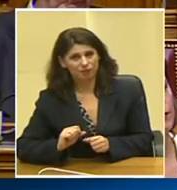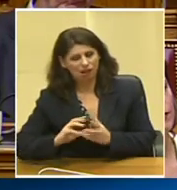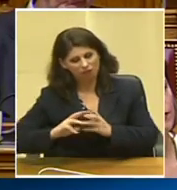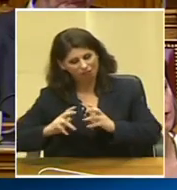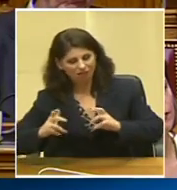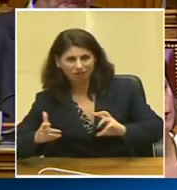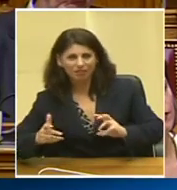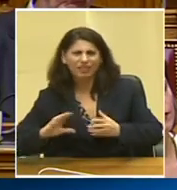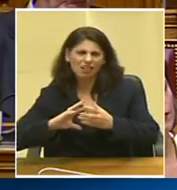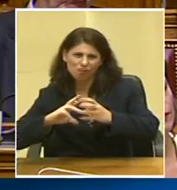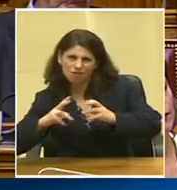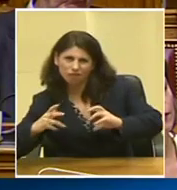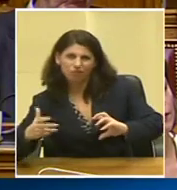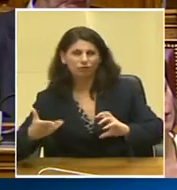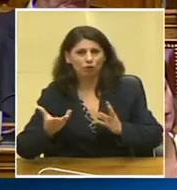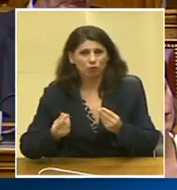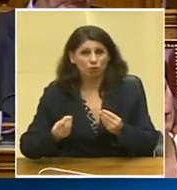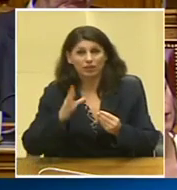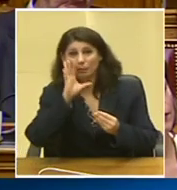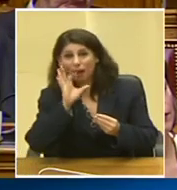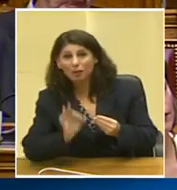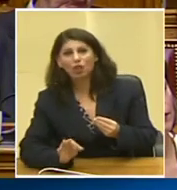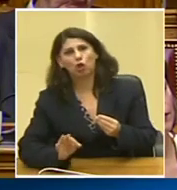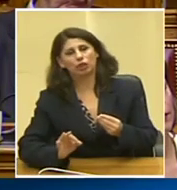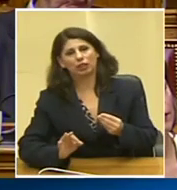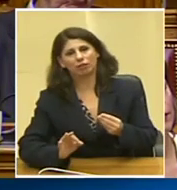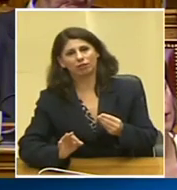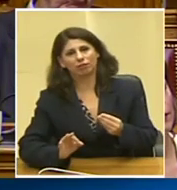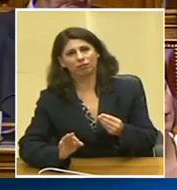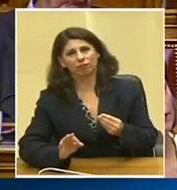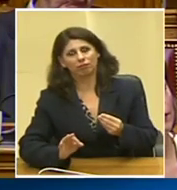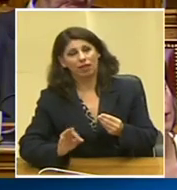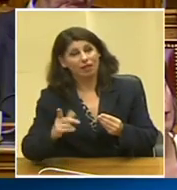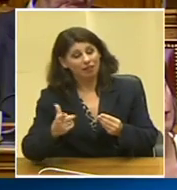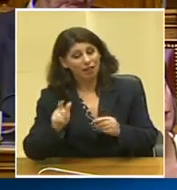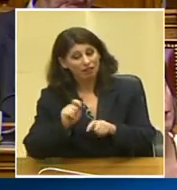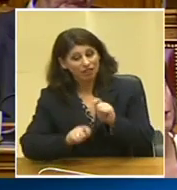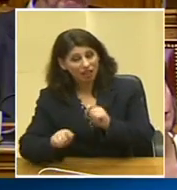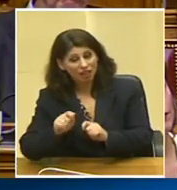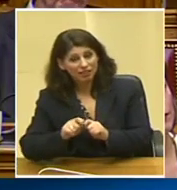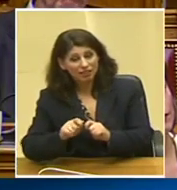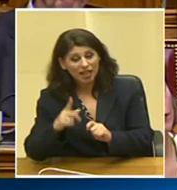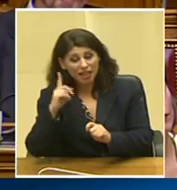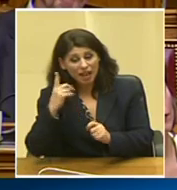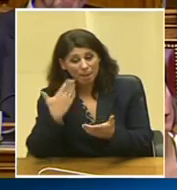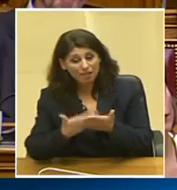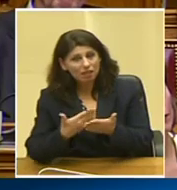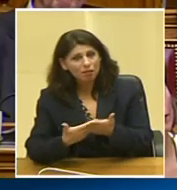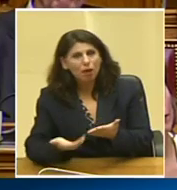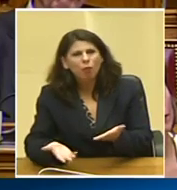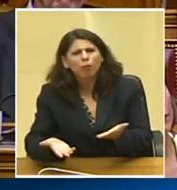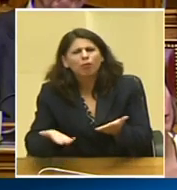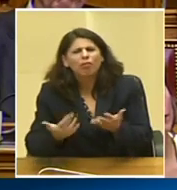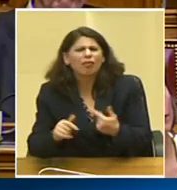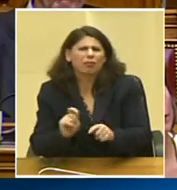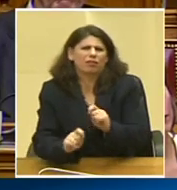παρερμηνεύσετε και να διαστρεβλώσετε τόσο πολύ την πραγματικότητα, προκειμένου να στοιχειοθετήσετε ένα επιχείρημα που δεν μπορεί να